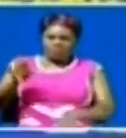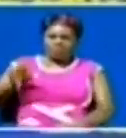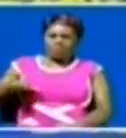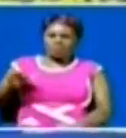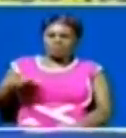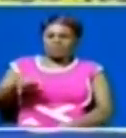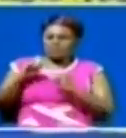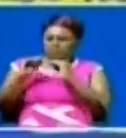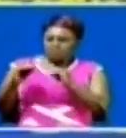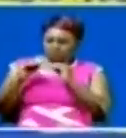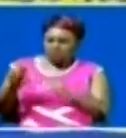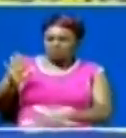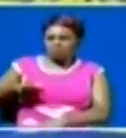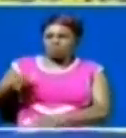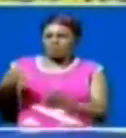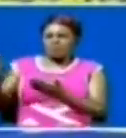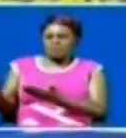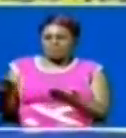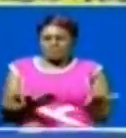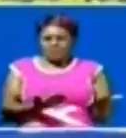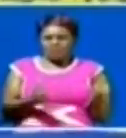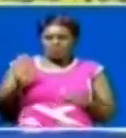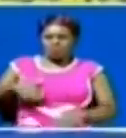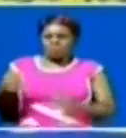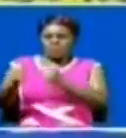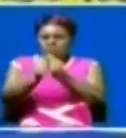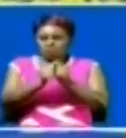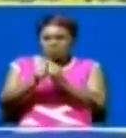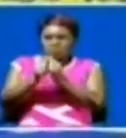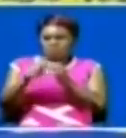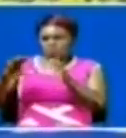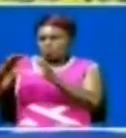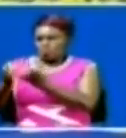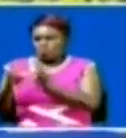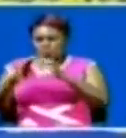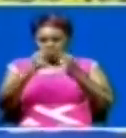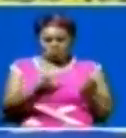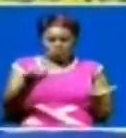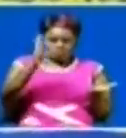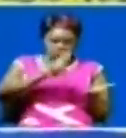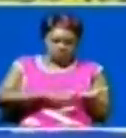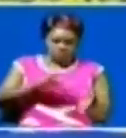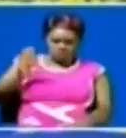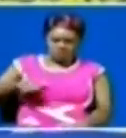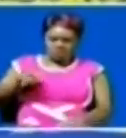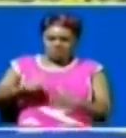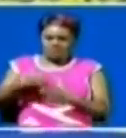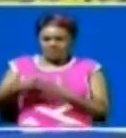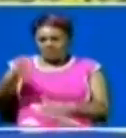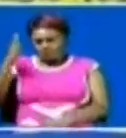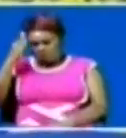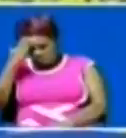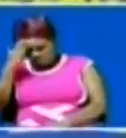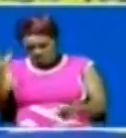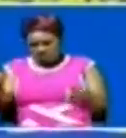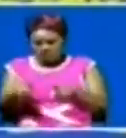tuwafundishe wamama, tulete wamama pamoja wakiwa vikundi, turichista hawa, alafu wajue hata